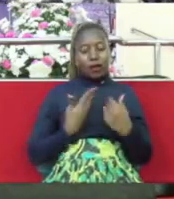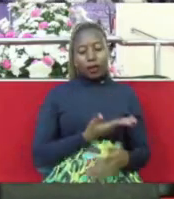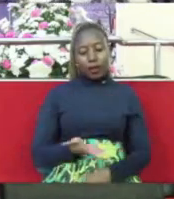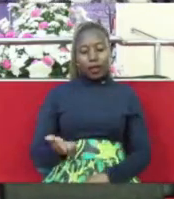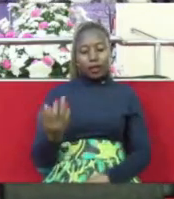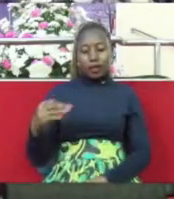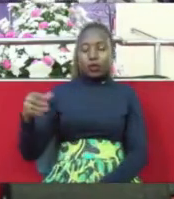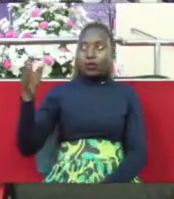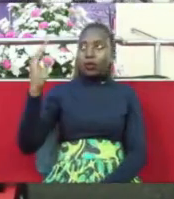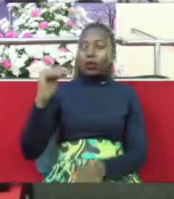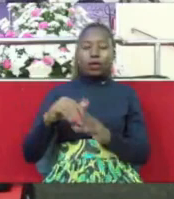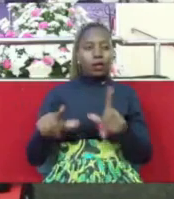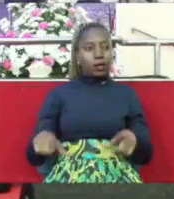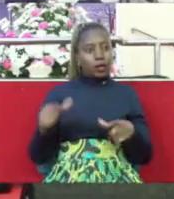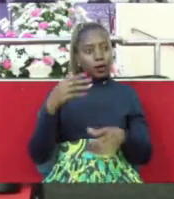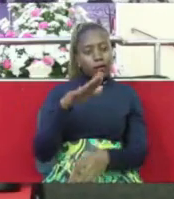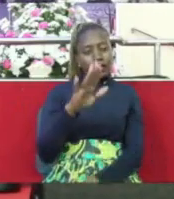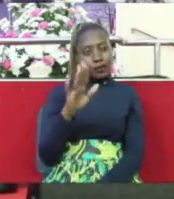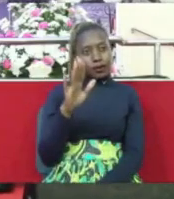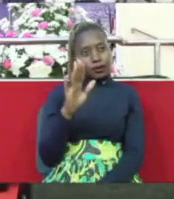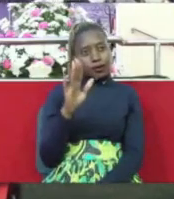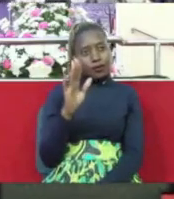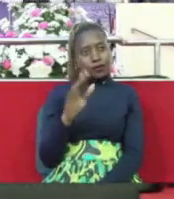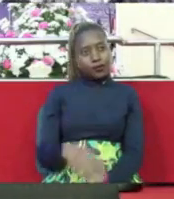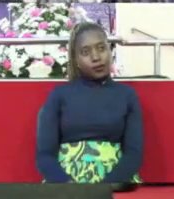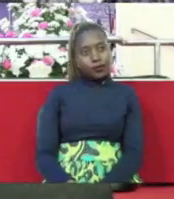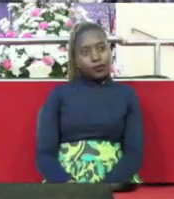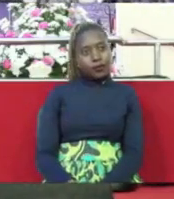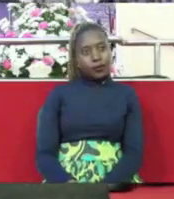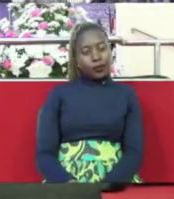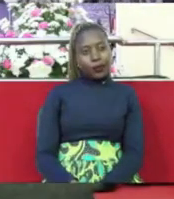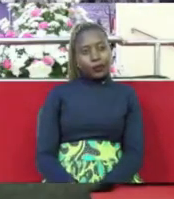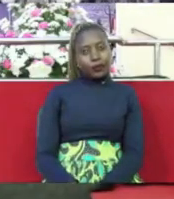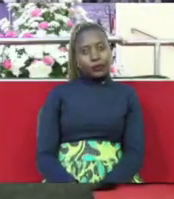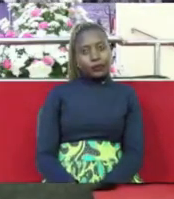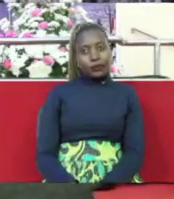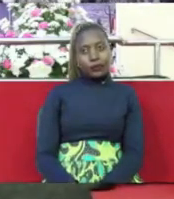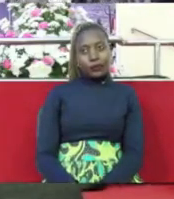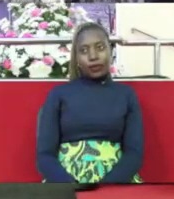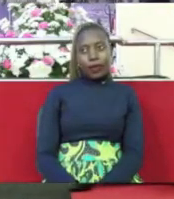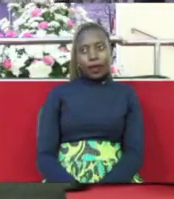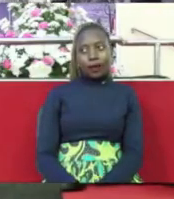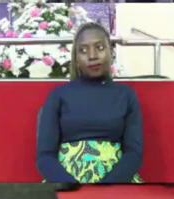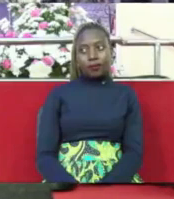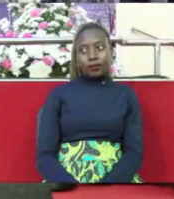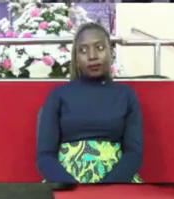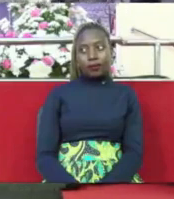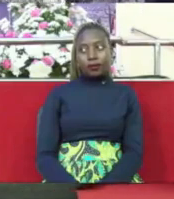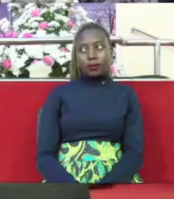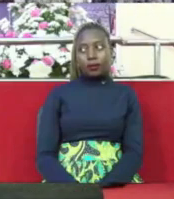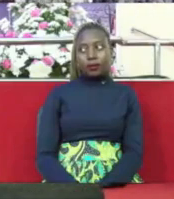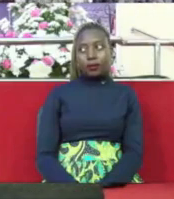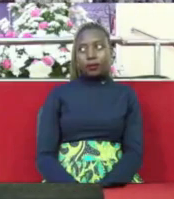ambacho utakifanya sio tu kwa Krismasi hii, ila kila kitu utafanya, utafanya mlango wa roho wako ukiwa umefunguliwa kwa Yesu. As you be